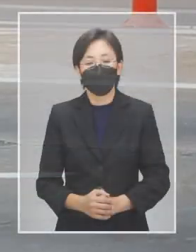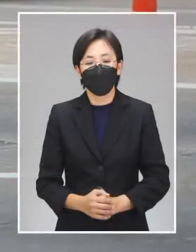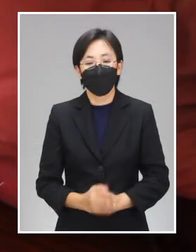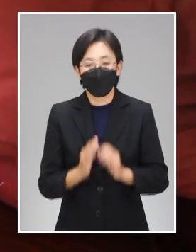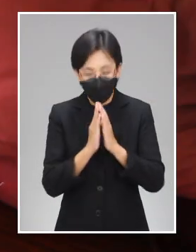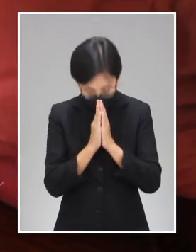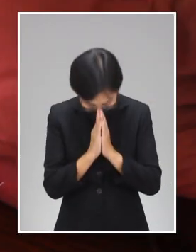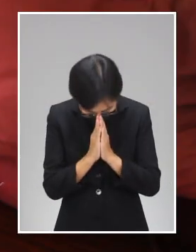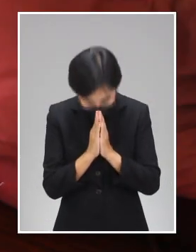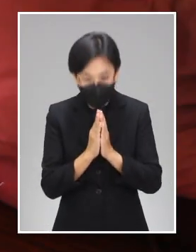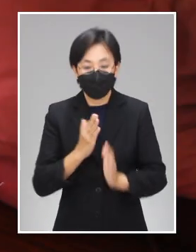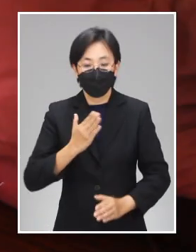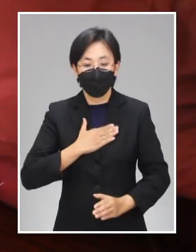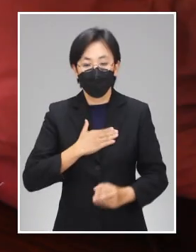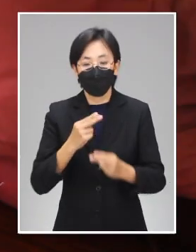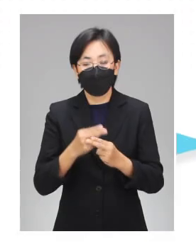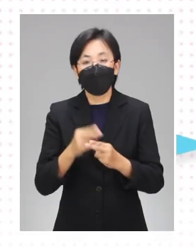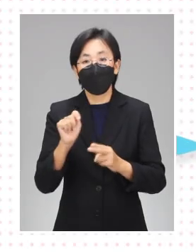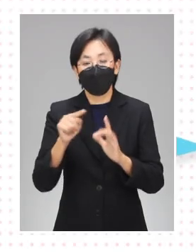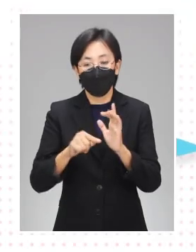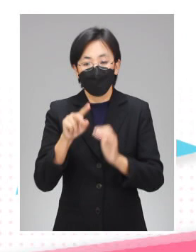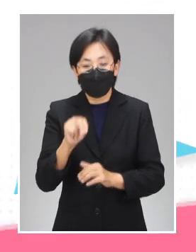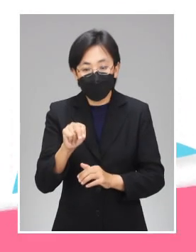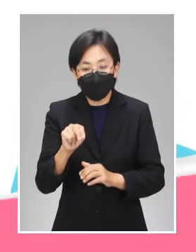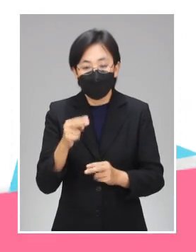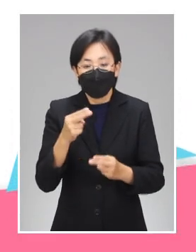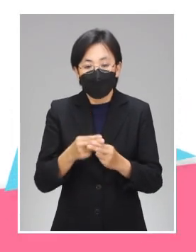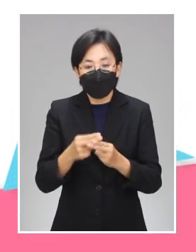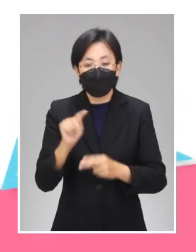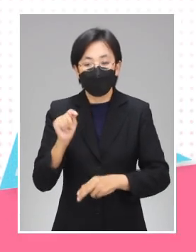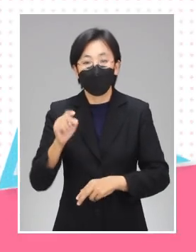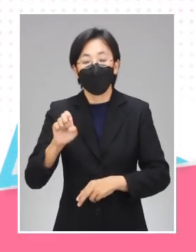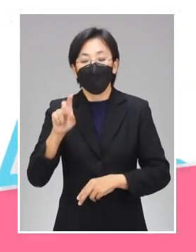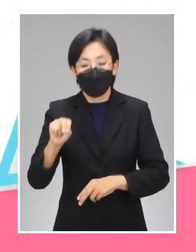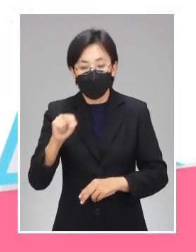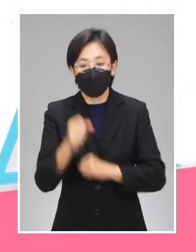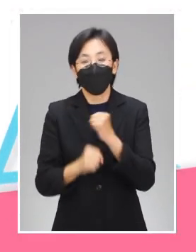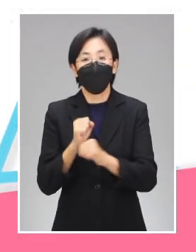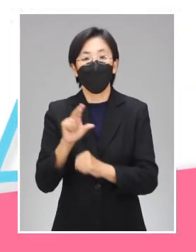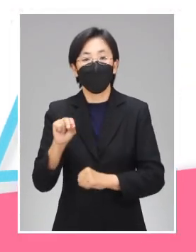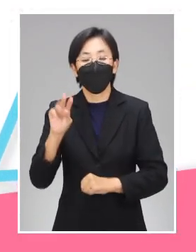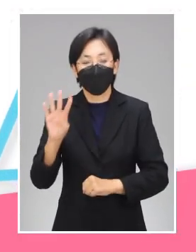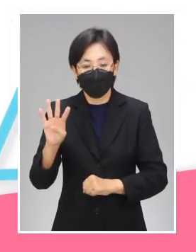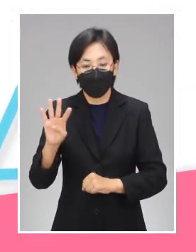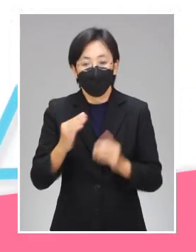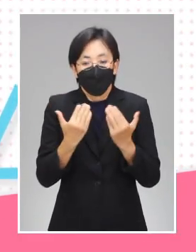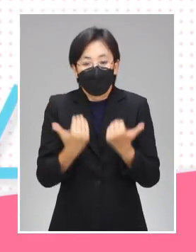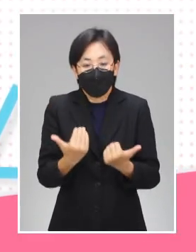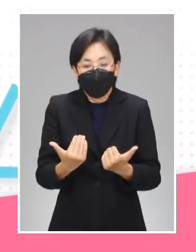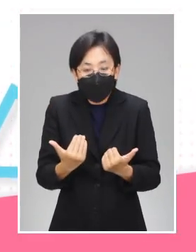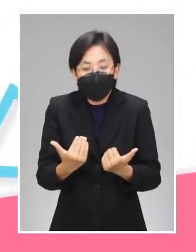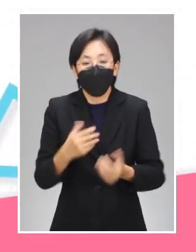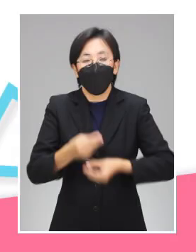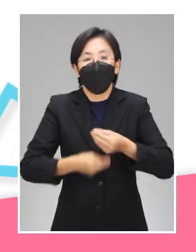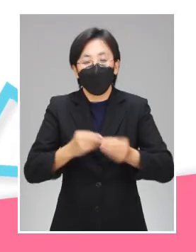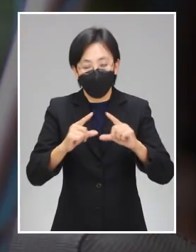ดีครับผมชื่อต้นครับชื่อทิมบุญลีอายุ34ปีครับตอนนี้คือค้าขาย